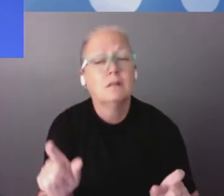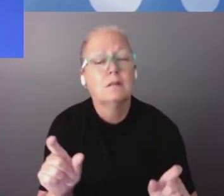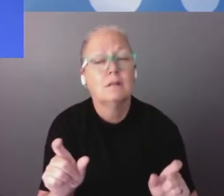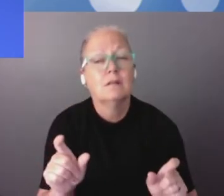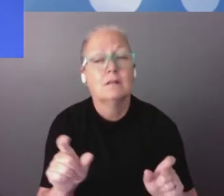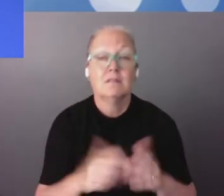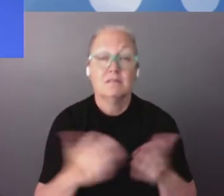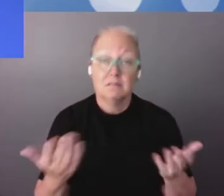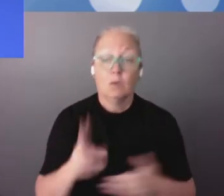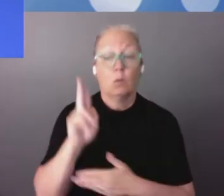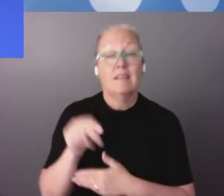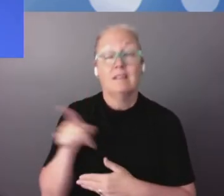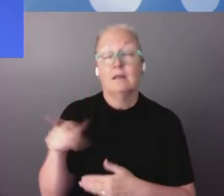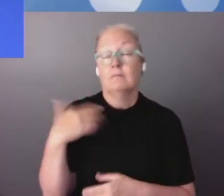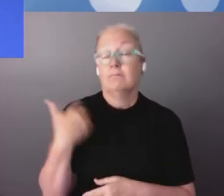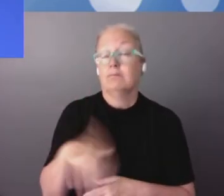l'ONU.